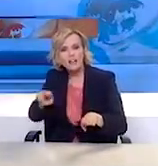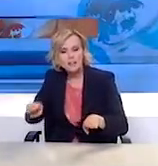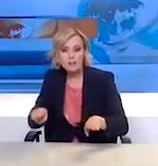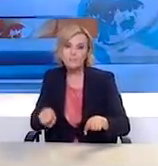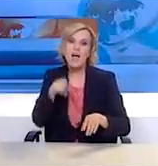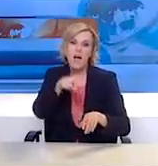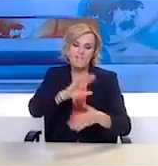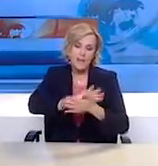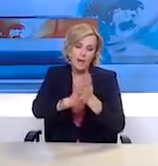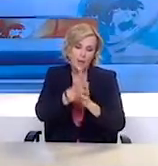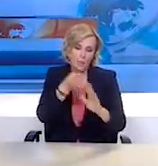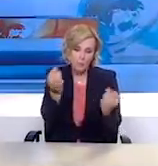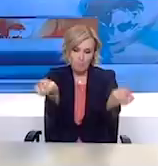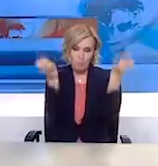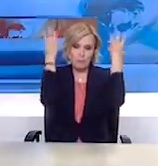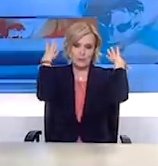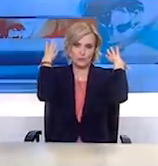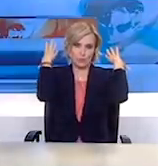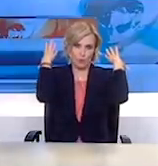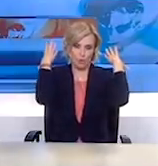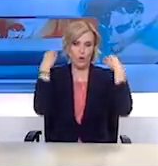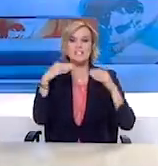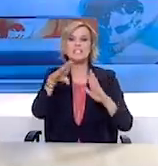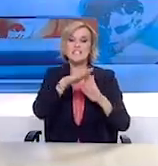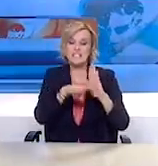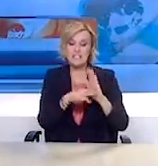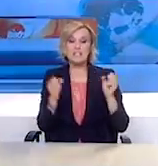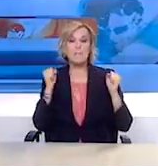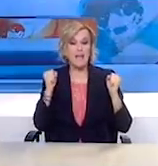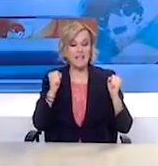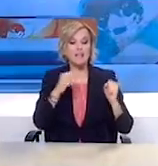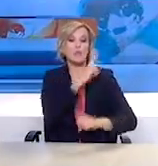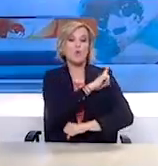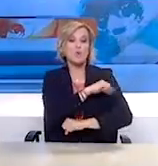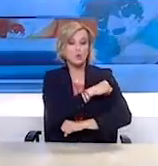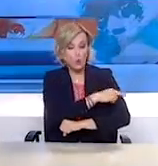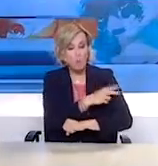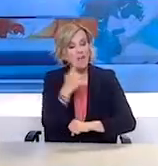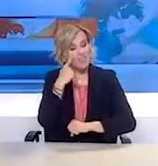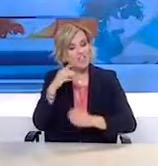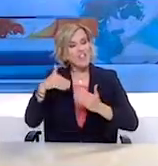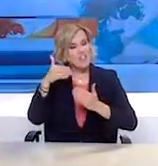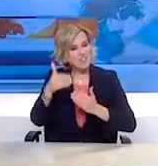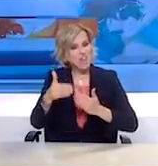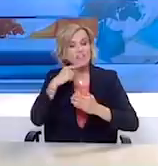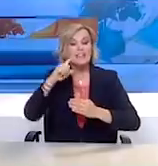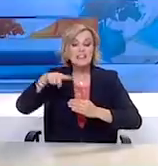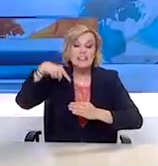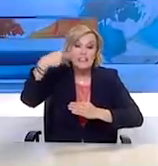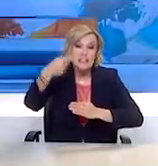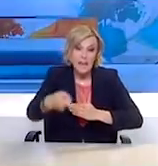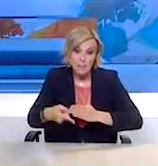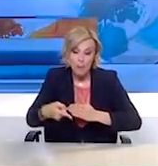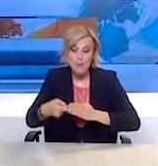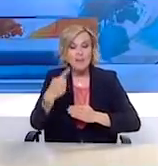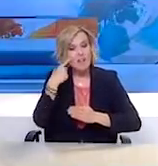είναι παρελθόν. Το σύστημα υγείας θα είναι σαφώς καλύτερο την επόμενη μέρα και όλα αυτά τα οποία